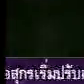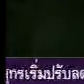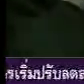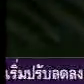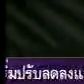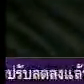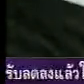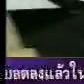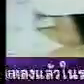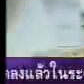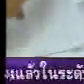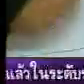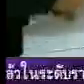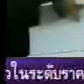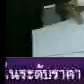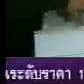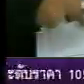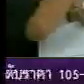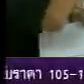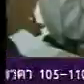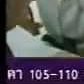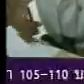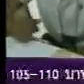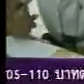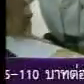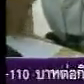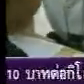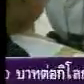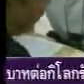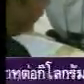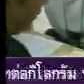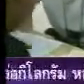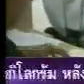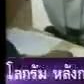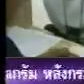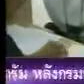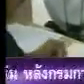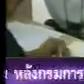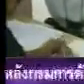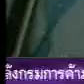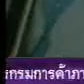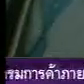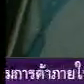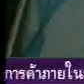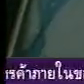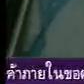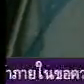ามรายละเอียดนะครับจากคุณจันทิมาสมขันจะรายงานจากศูนย์ข่าวจังหวัดภูเก็ตนะครับ